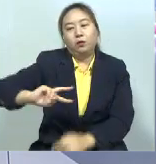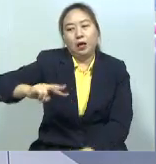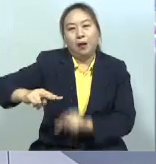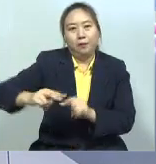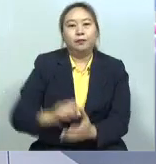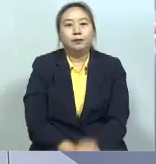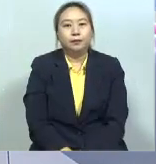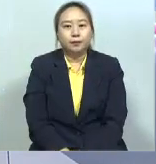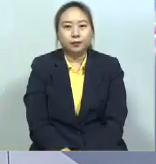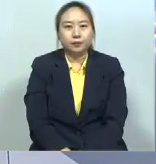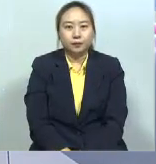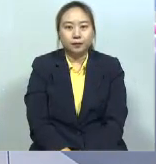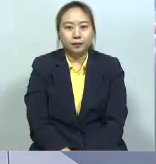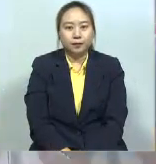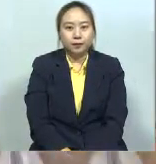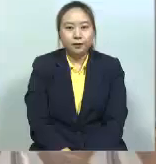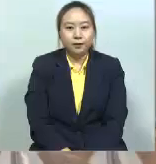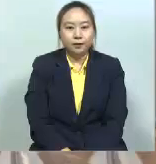ภาษามือค่ะ